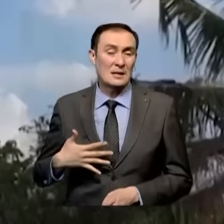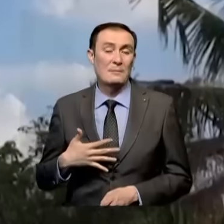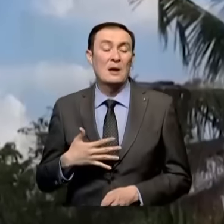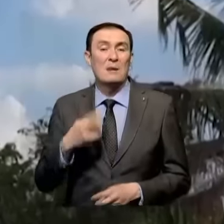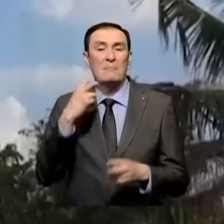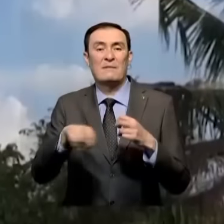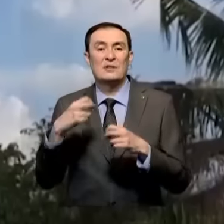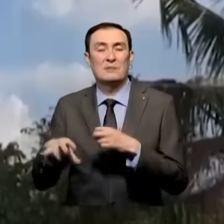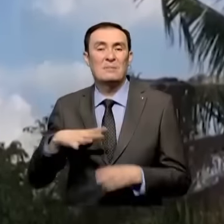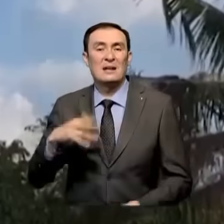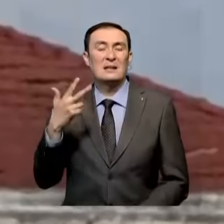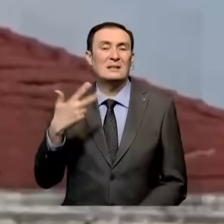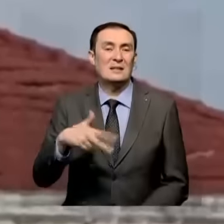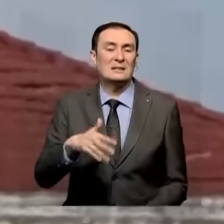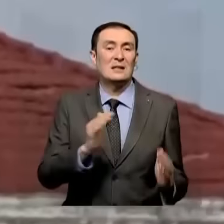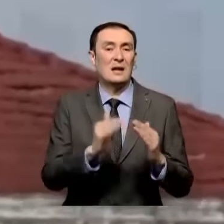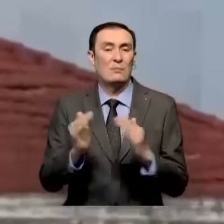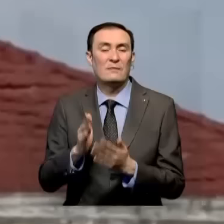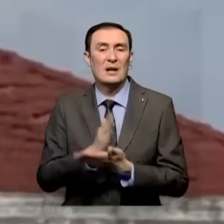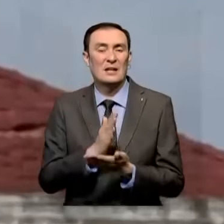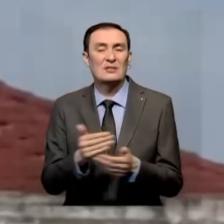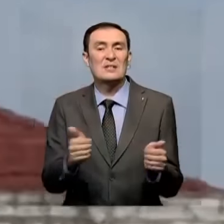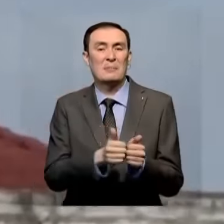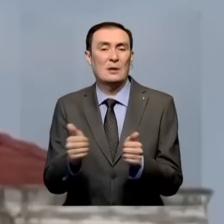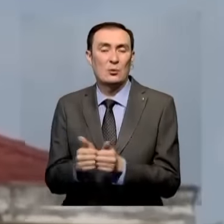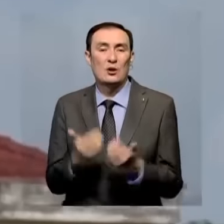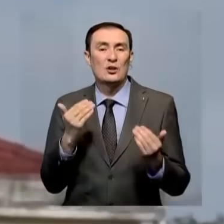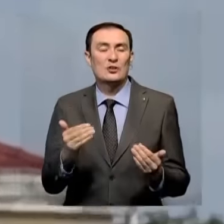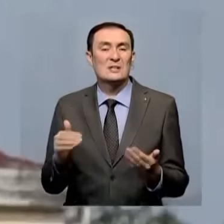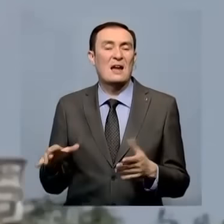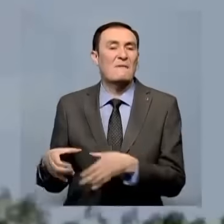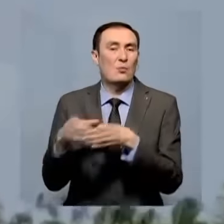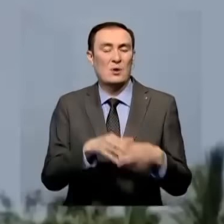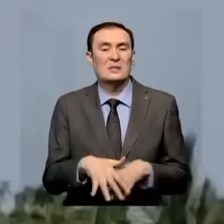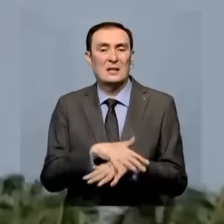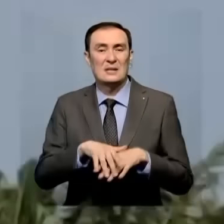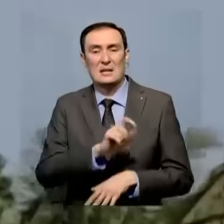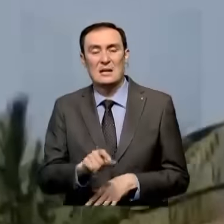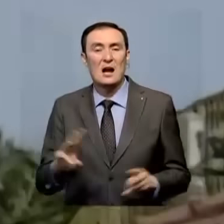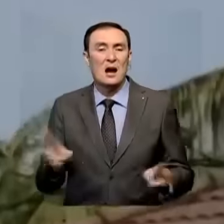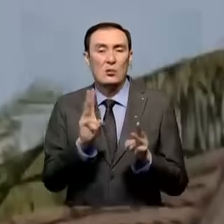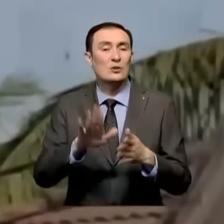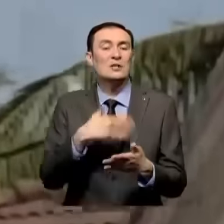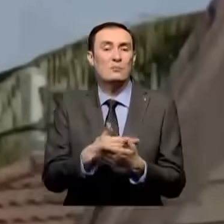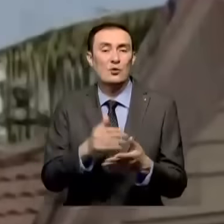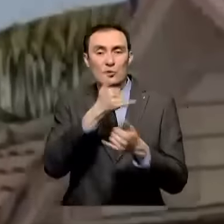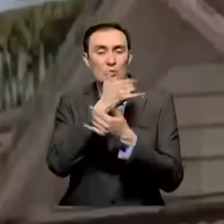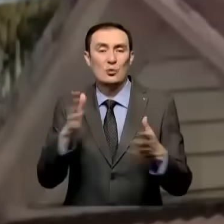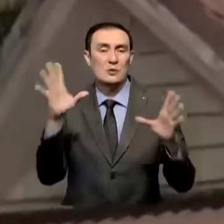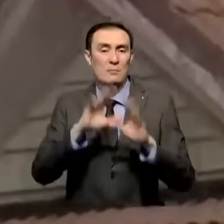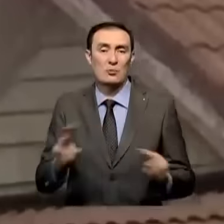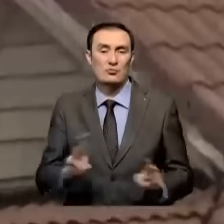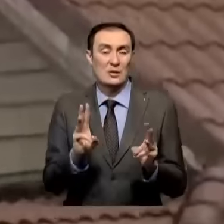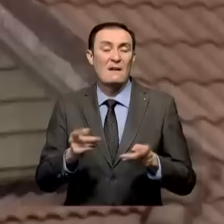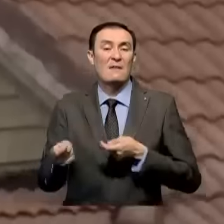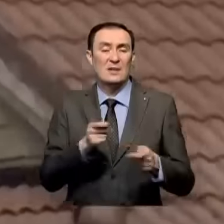тяжести. Повреждены 30 жилых домов, расположенных неподалеку. Идет эвакуация местных жителей. Огонь до сих пор не удается взять под